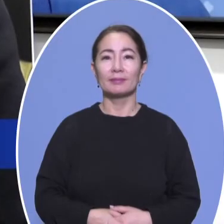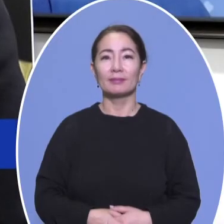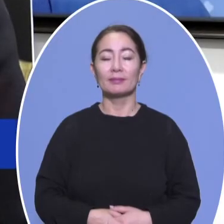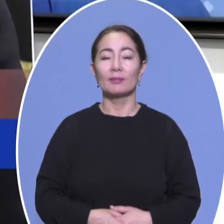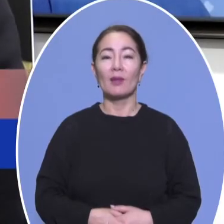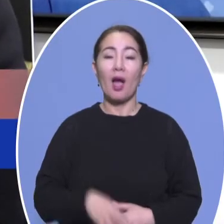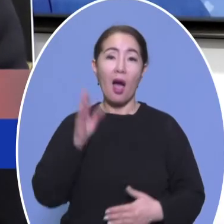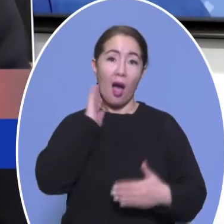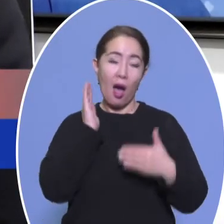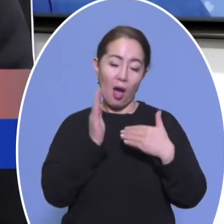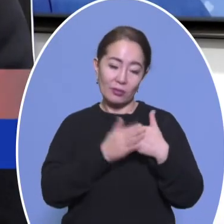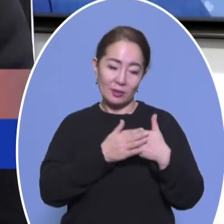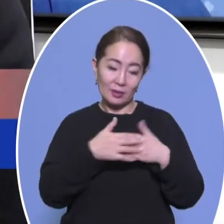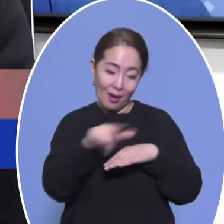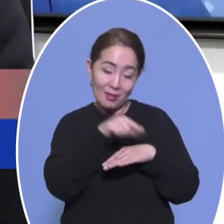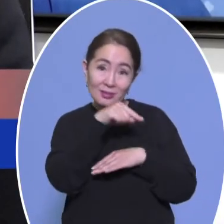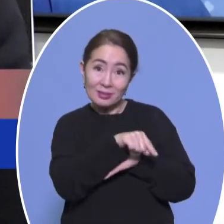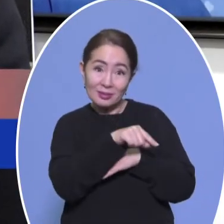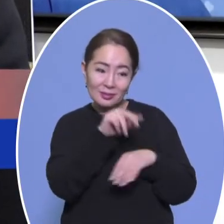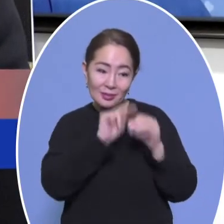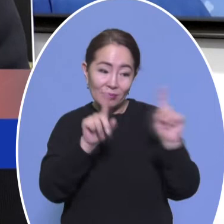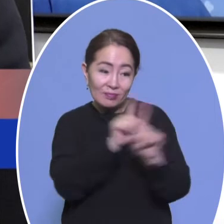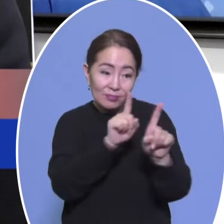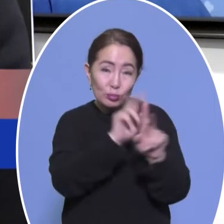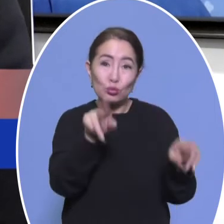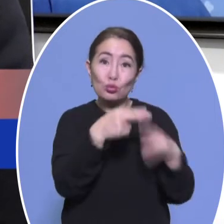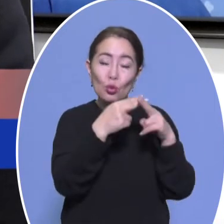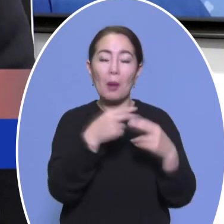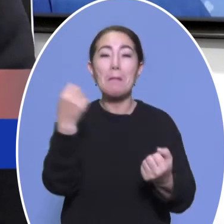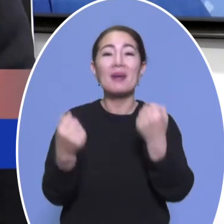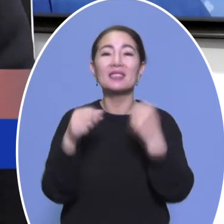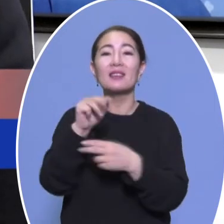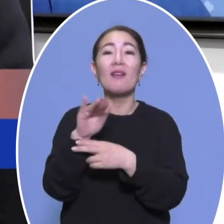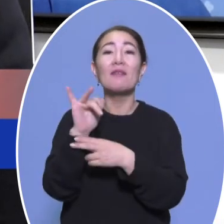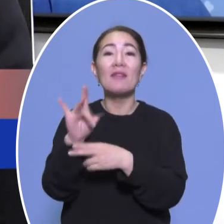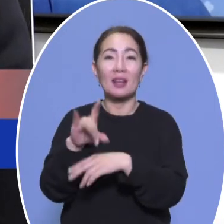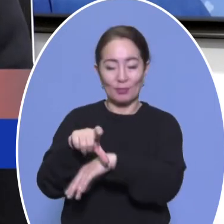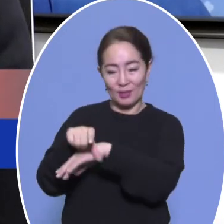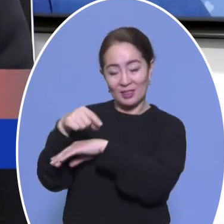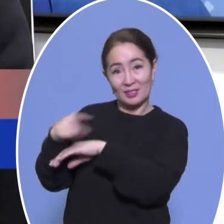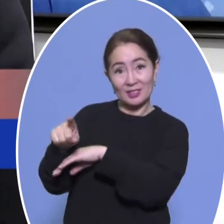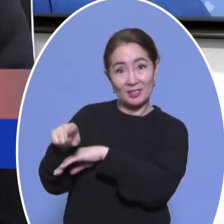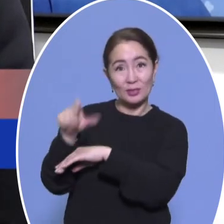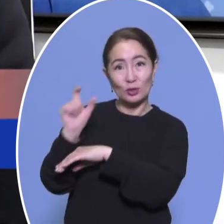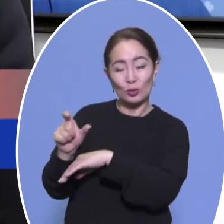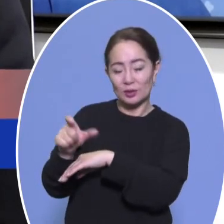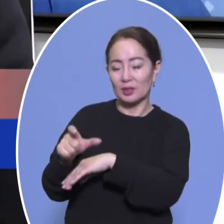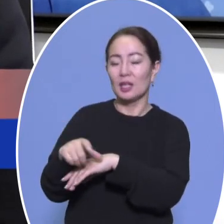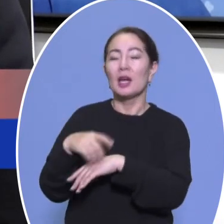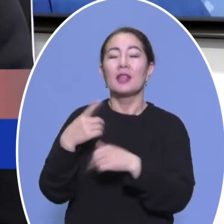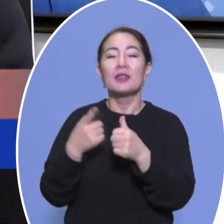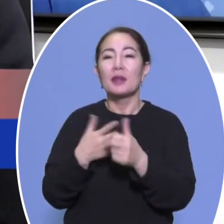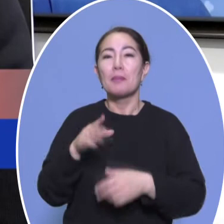За, авилгалтай тэмцэх газраас явуулсан мөрдөн шалгах ажиллагааны дунд автерийн үндэсний төвийн мэрэгсэн жолоочийн тасгийн мэрэгчлэлтэн